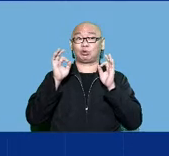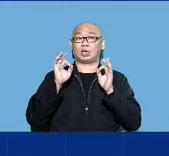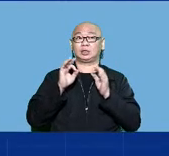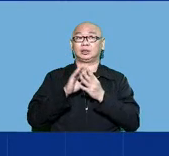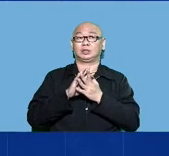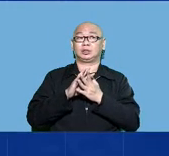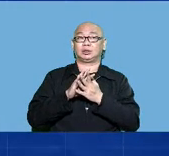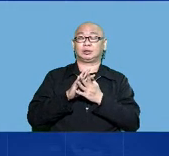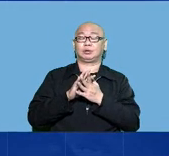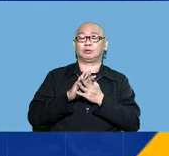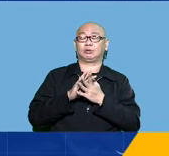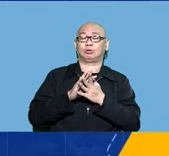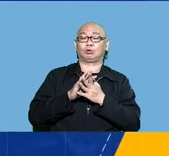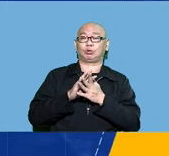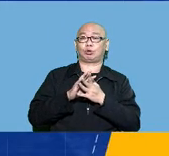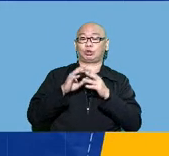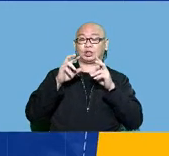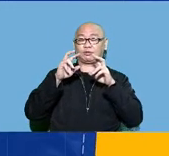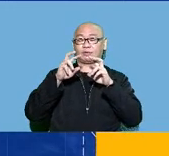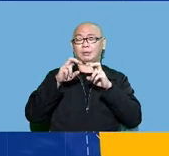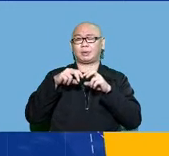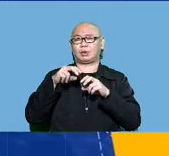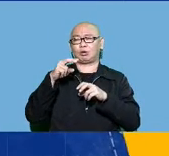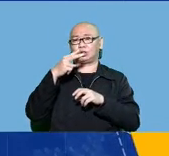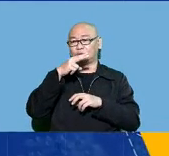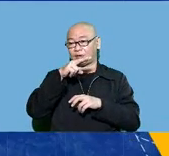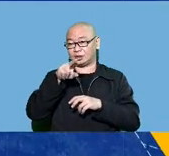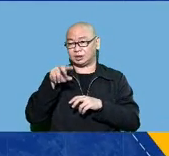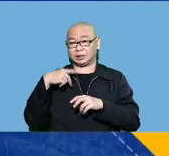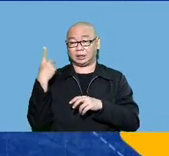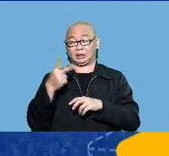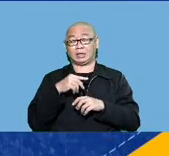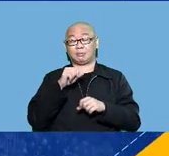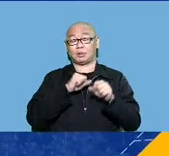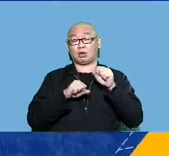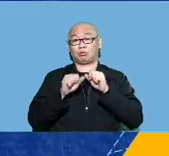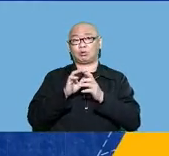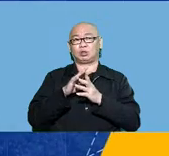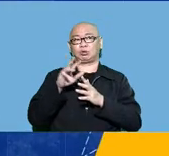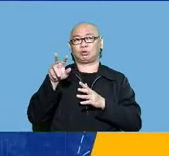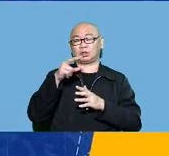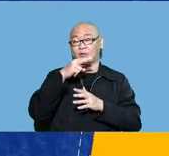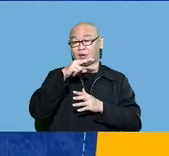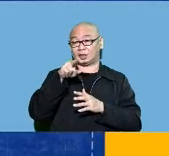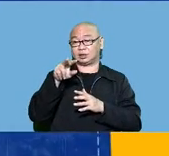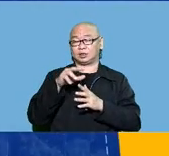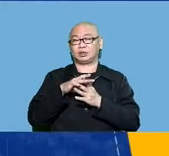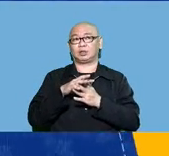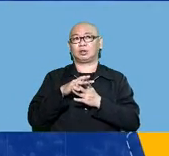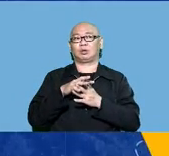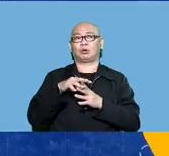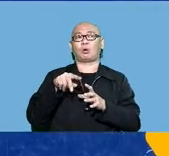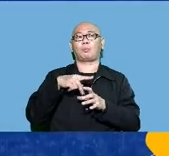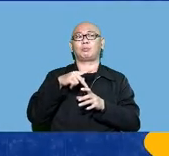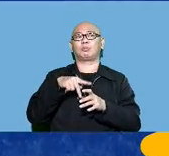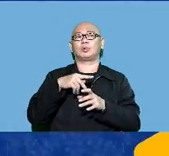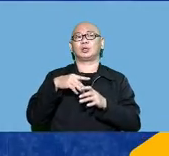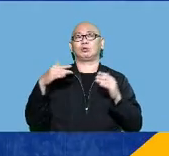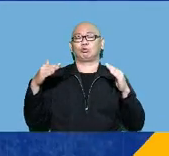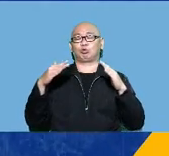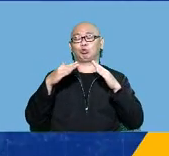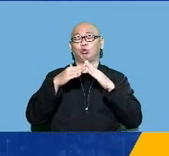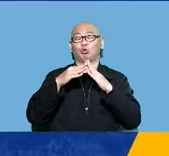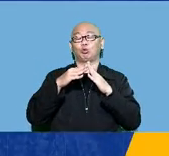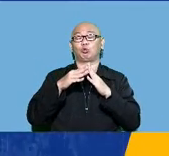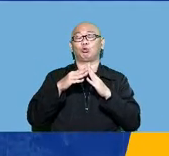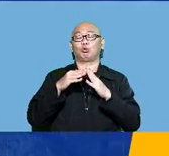konservasi. Selain edukasi konservasi kita juga melakukan konservasi kopi Gunung Ungaran, ini salah satu